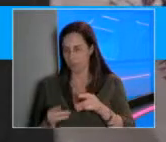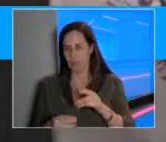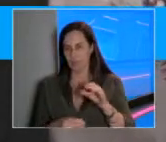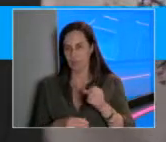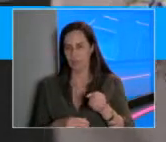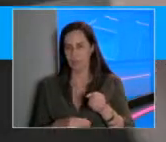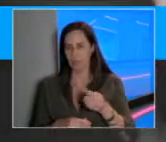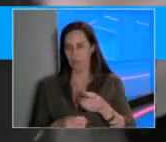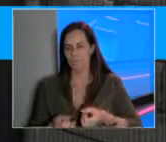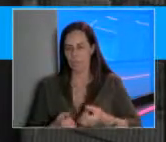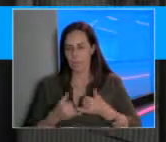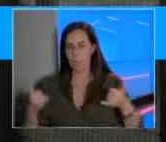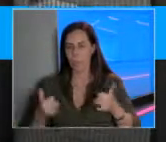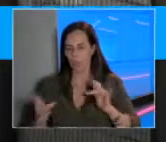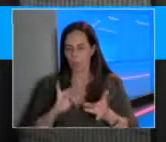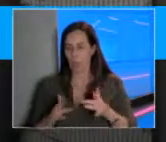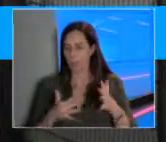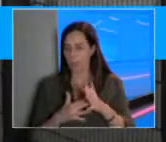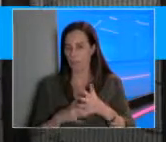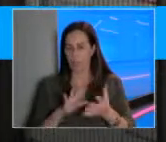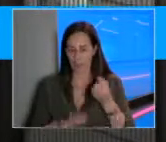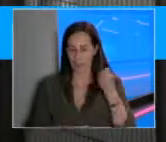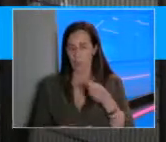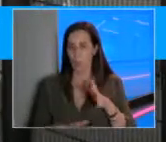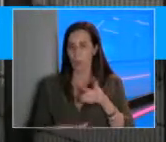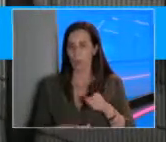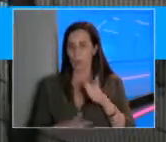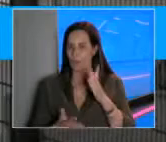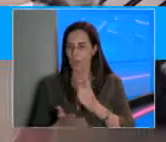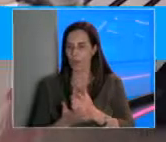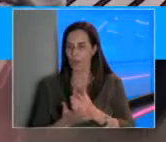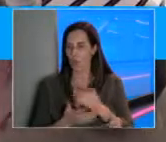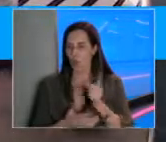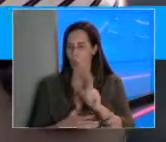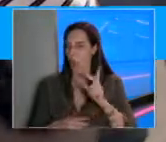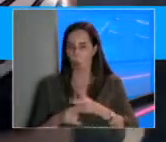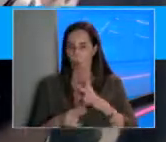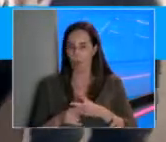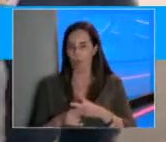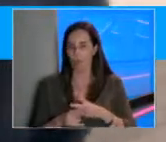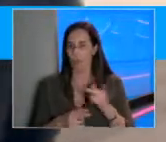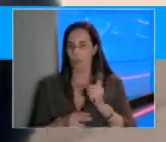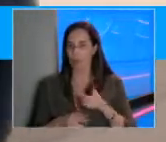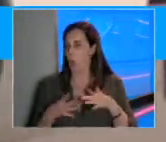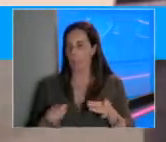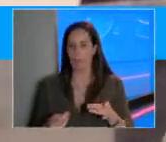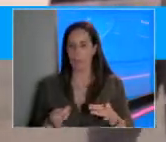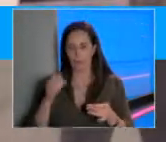ופיתח כנגדו נוגדנים. בזמן שהבדיקה נלקחה, מאוד יכול להיות שהוא כבר בכלל לא חולה, ובטח שלא